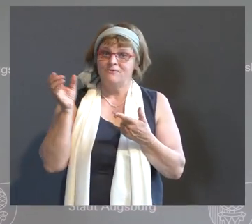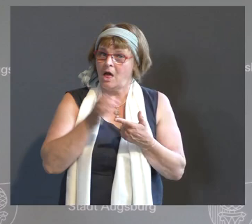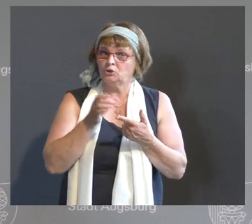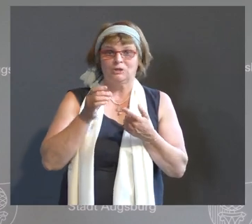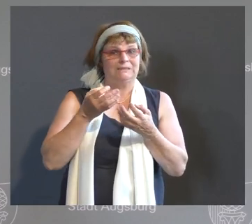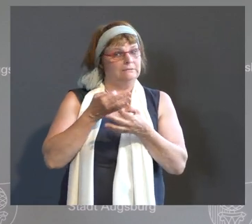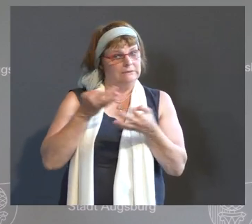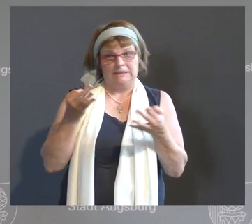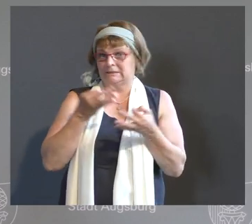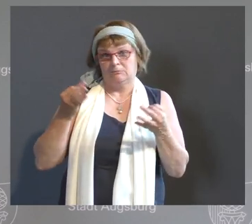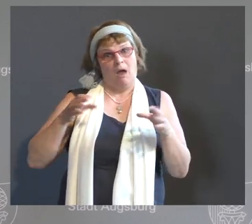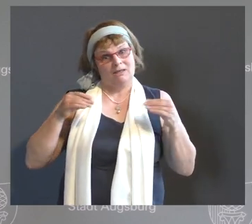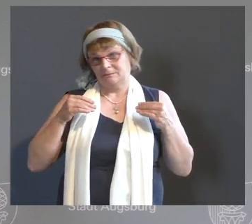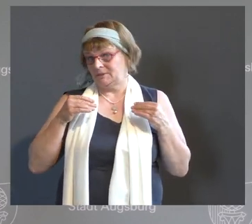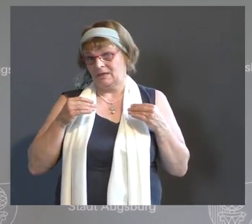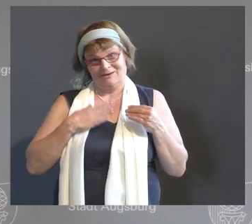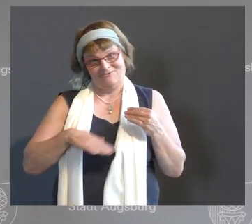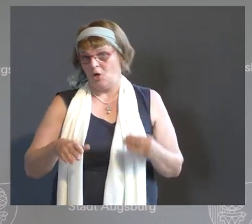akzeptieren.